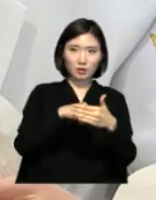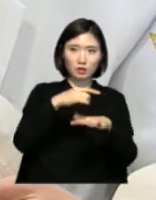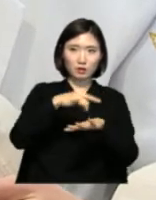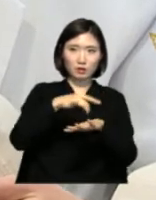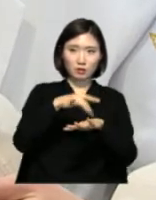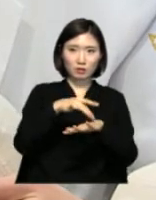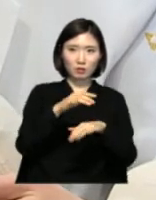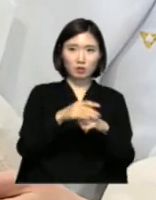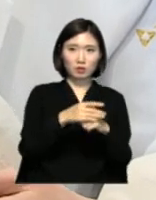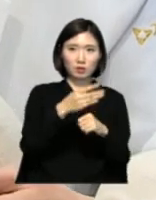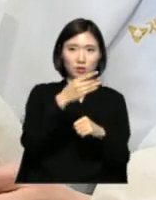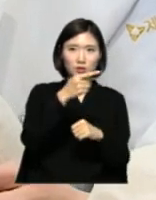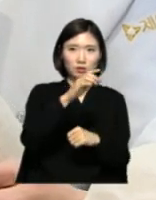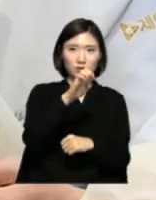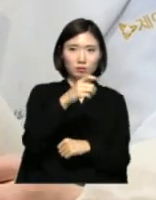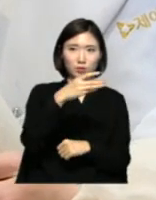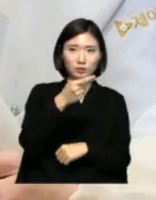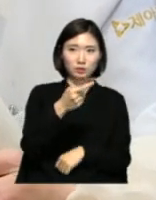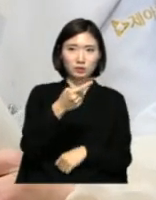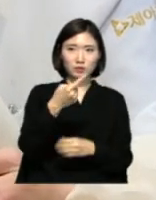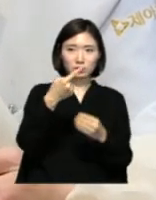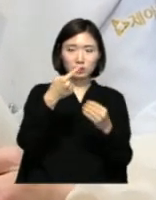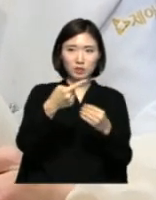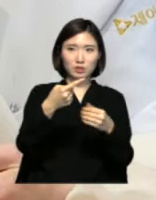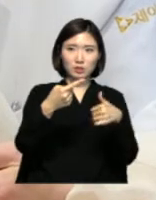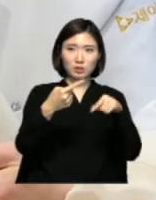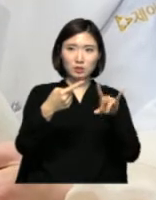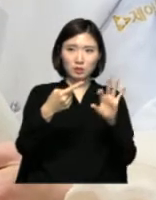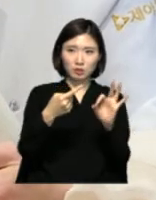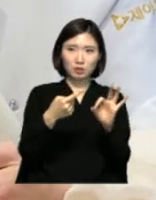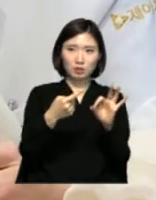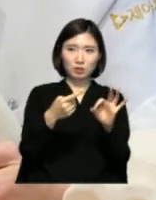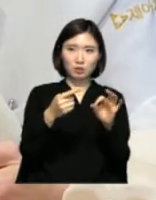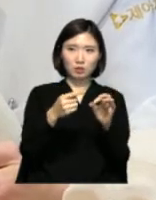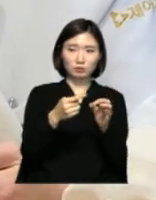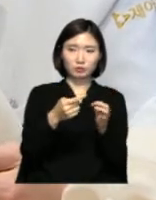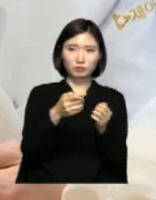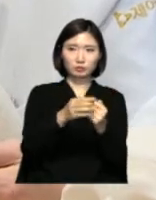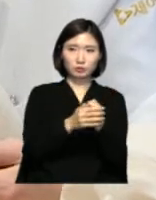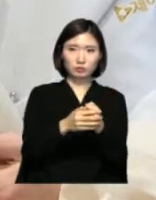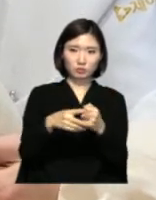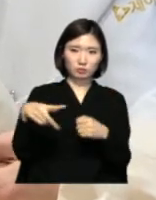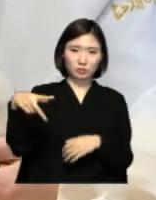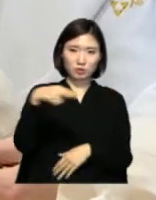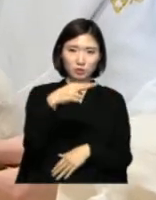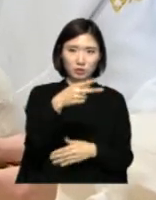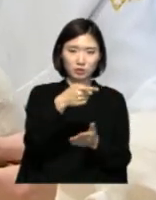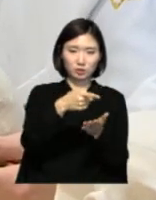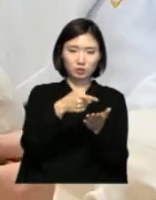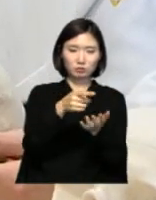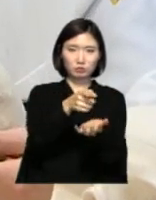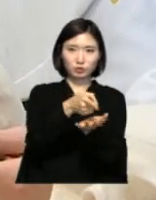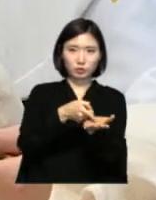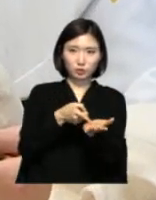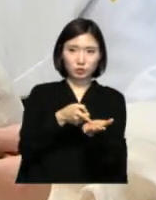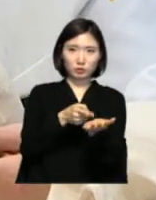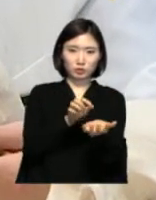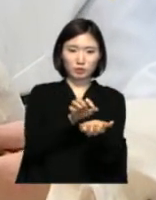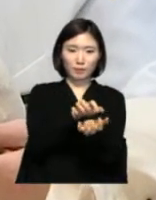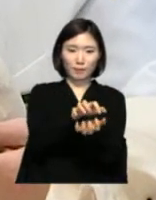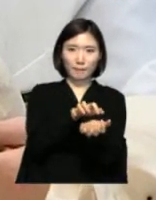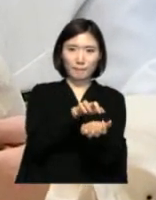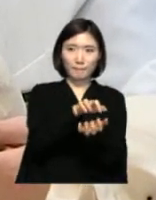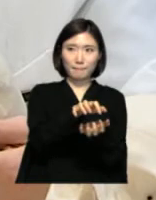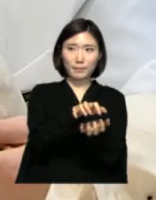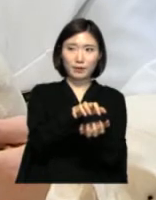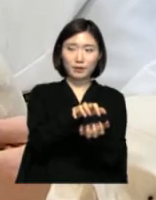이제 르포트 제1형 골절단 수술이라는 수술 방법으로 위턱뼈를 움직이게 되고 아래턱은 이제 입안